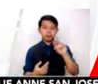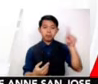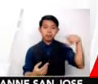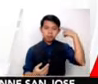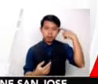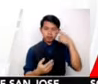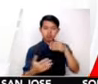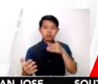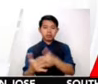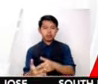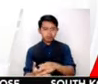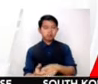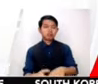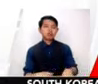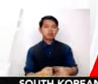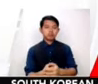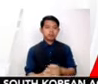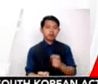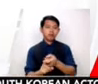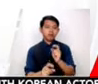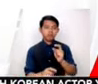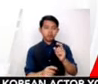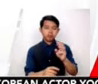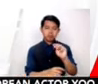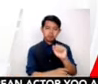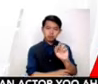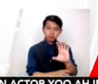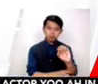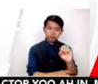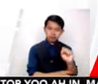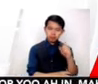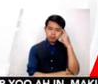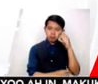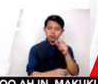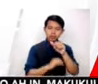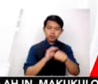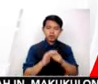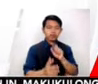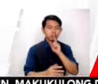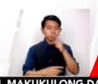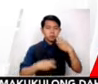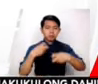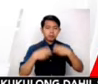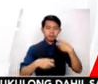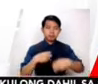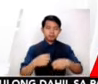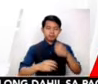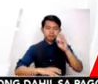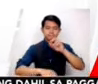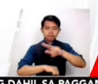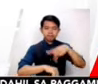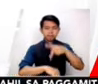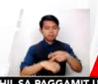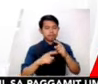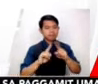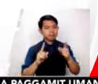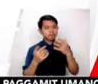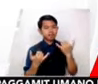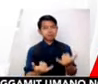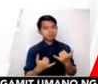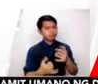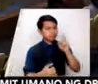Romualdez Marcos para itago ang totoong problema ng bansa ngayon. Anya, dapat magtrabaho muna bago